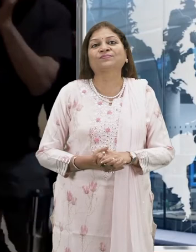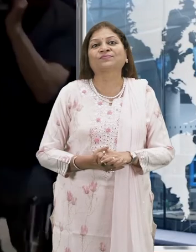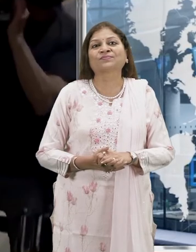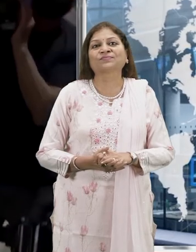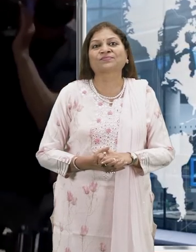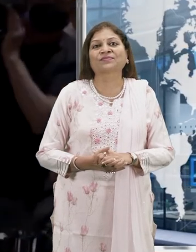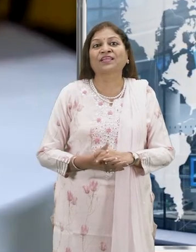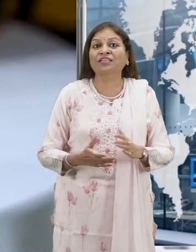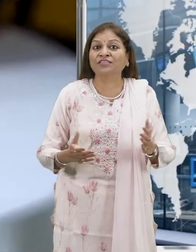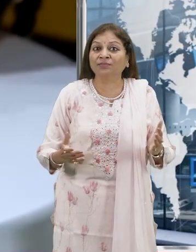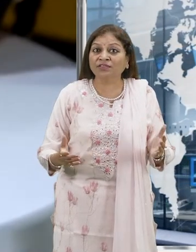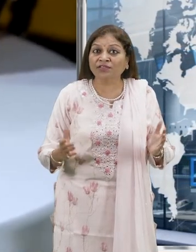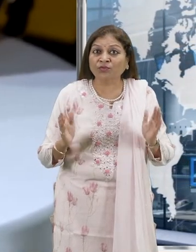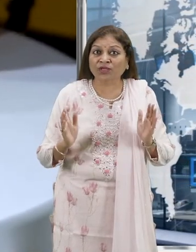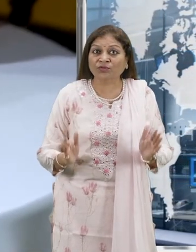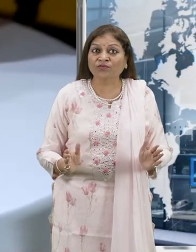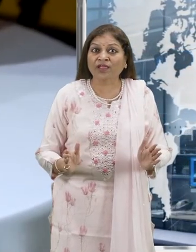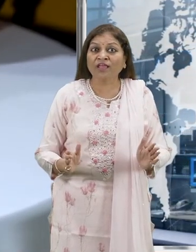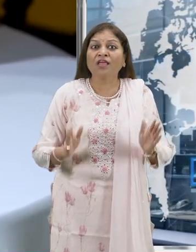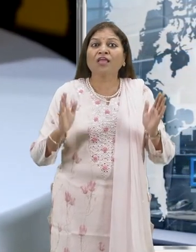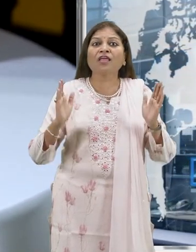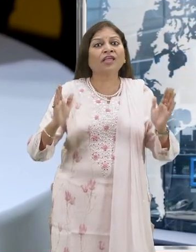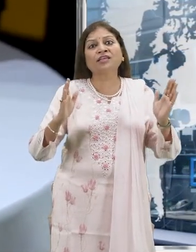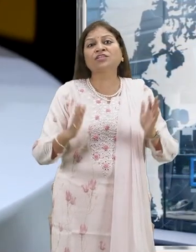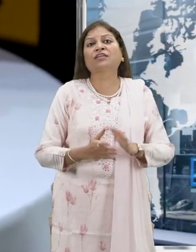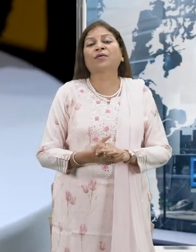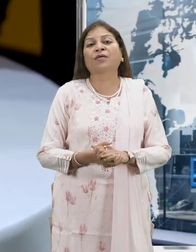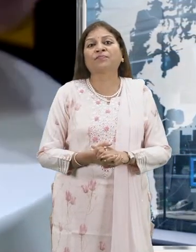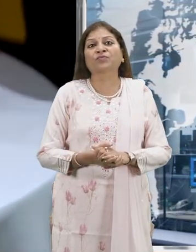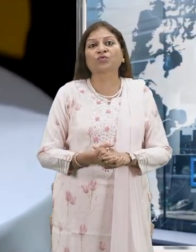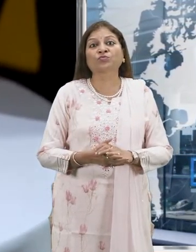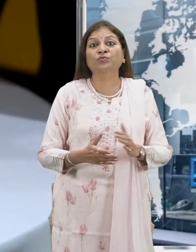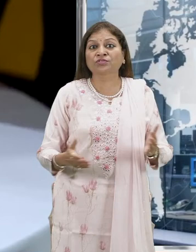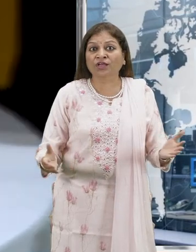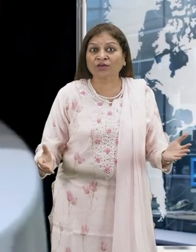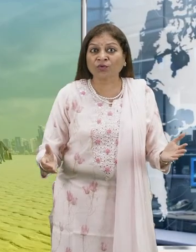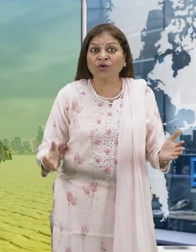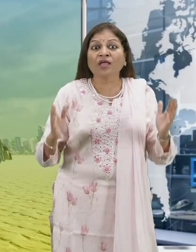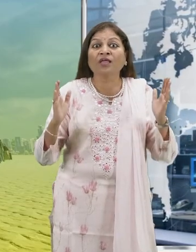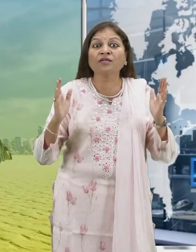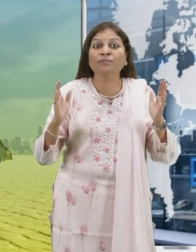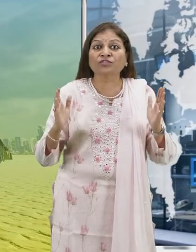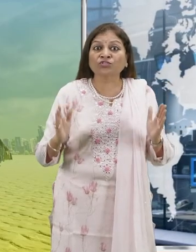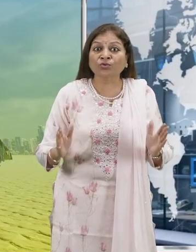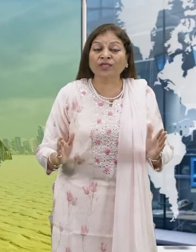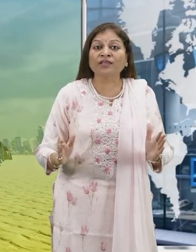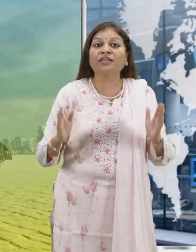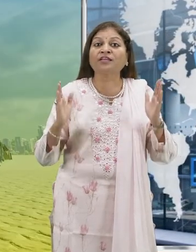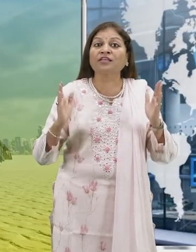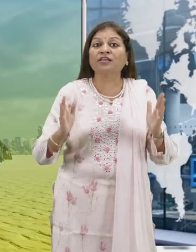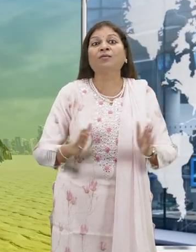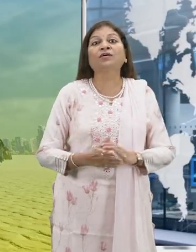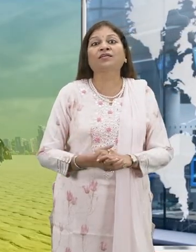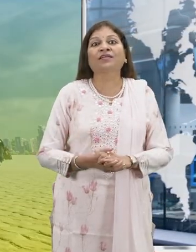रखता। लेकिन दिमित्री मुरातोव ने एक ही झटके में उस पुरस्कार को इन बच्चों के